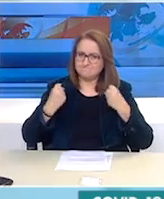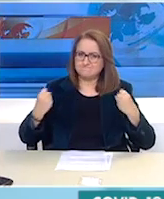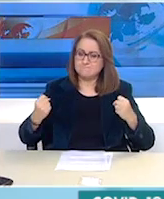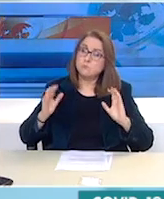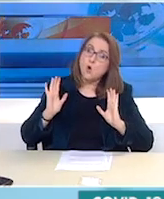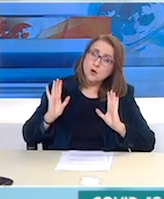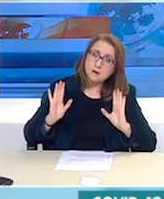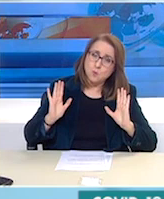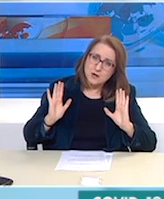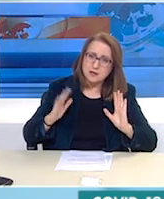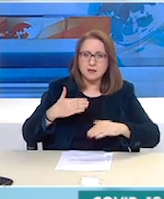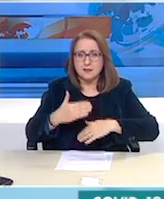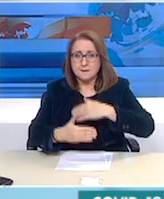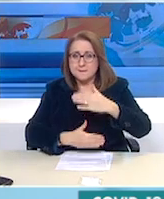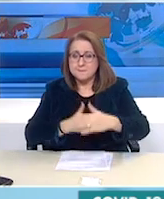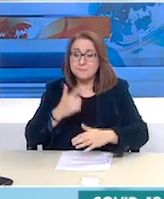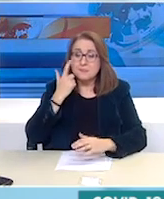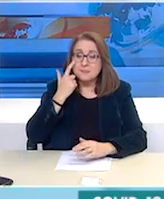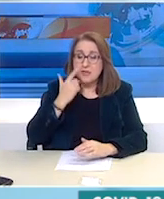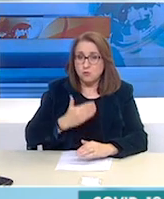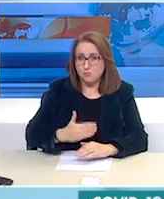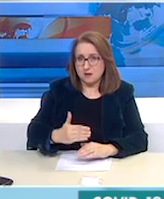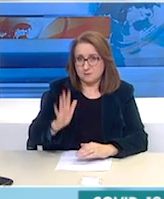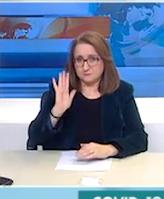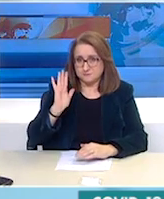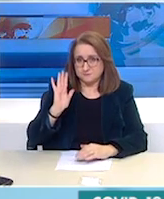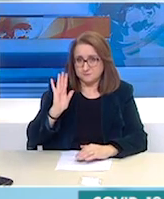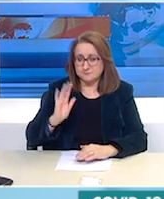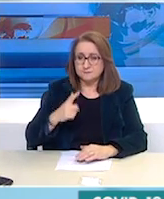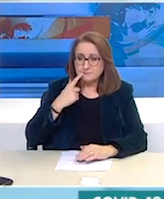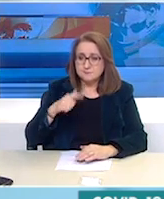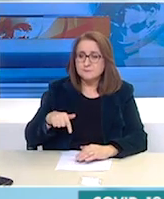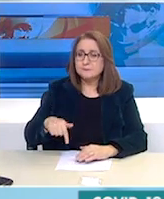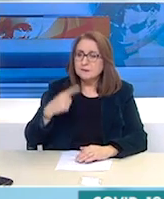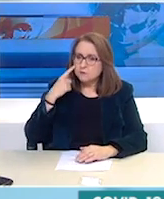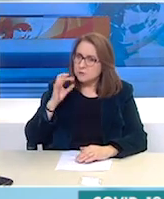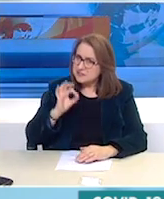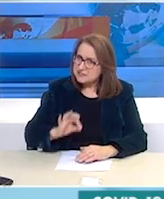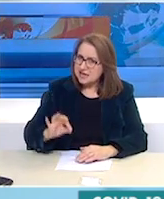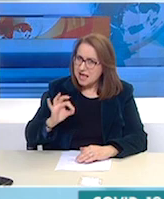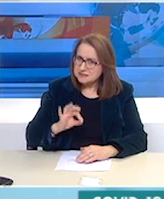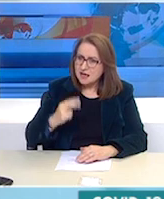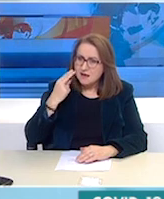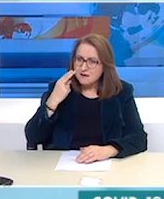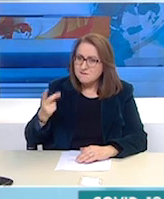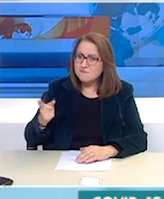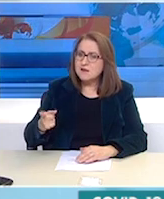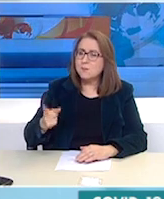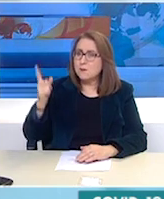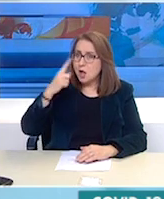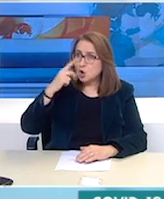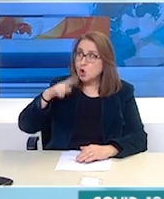εννοώ. Να δούμε μια στρατηγική όπου ανοίγει σιγά σιγά στα νεότερα τμήματα της κοινωνίας, το βλέπουμε ήδη να γίνεται από χώρες όπως η